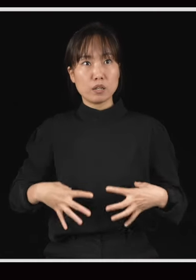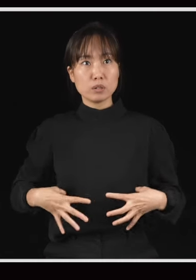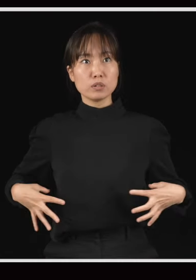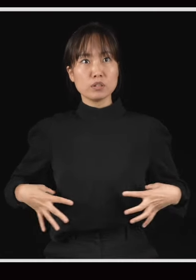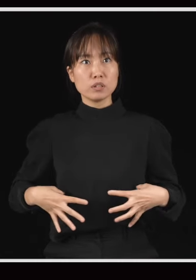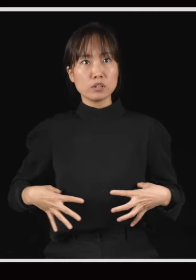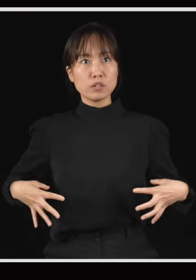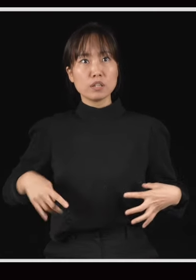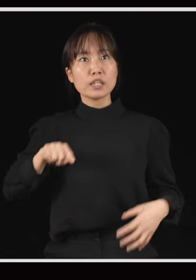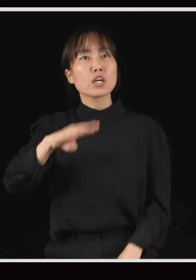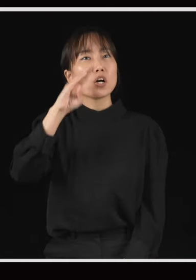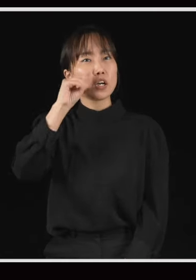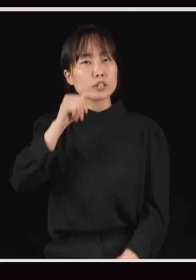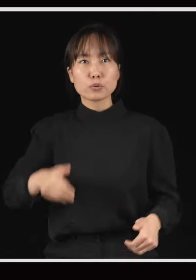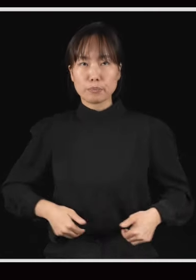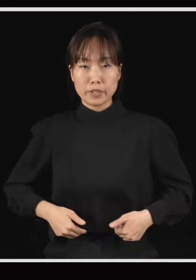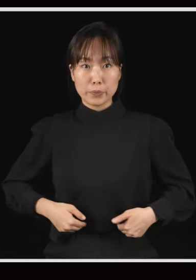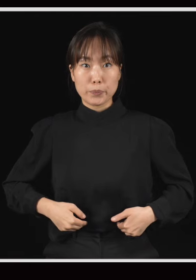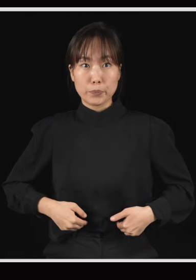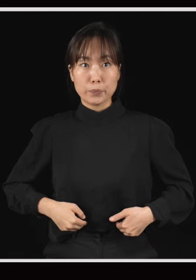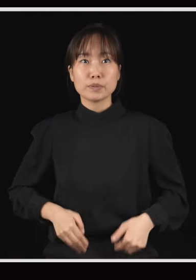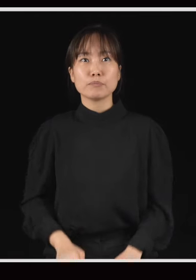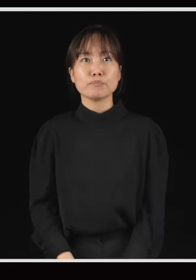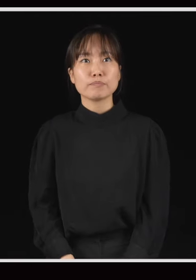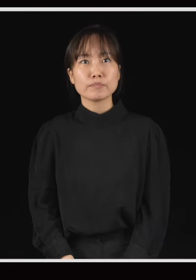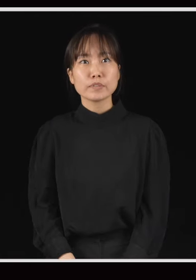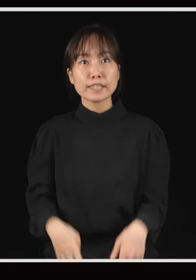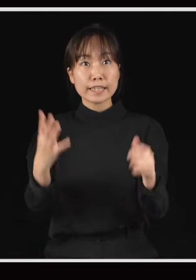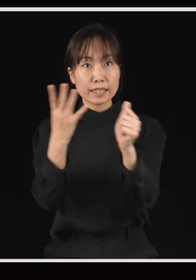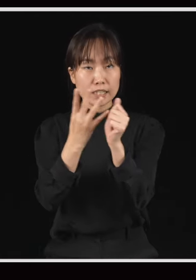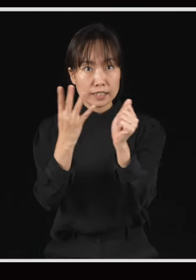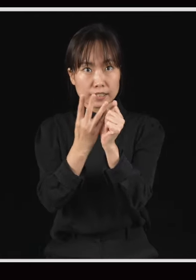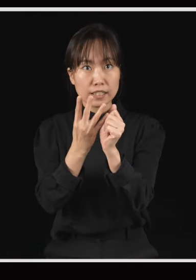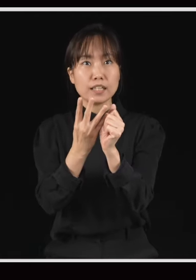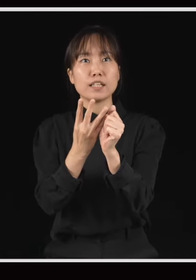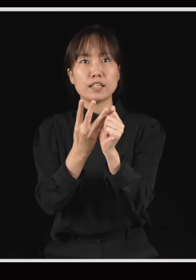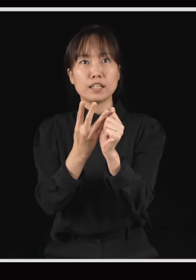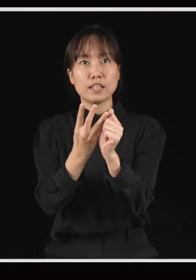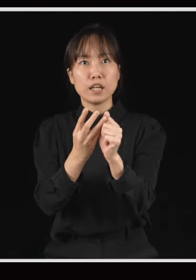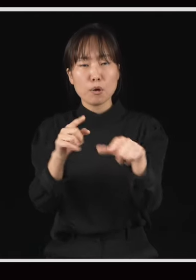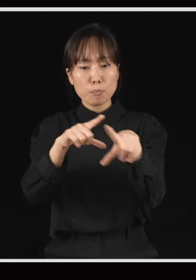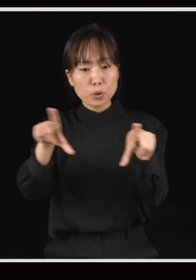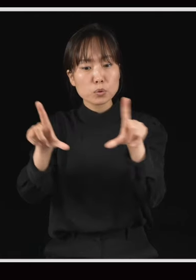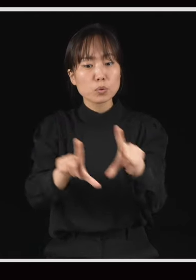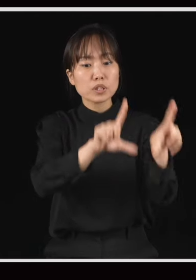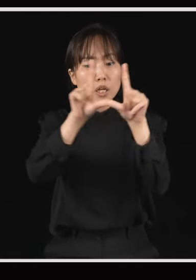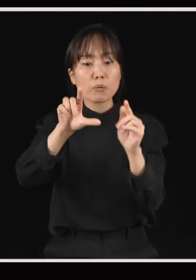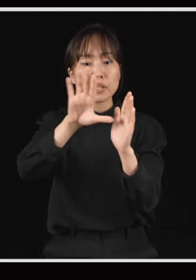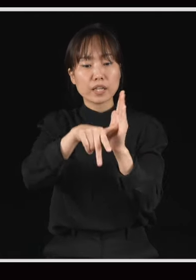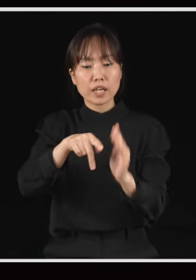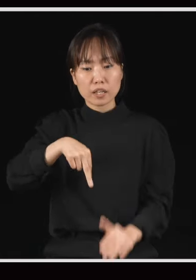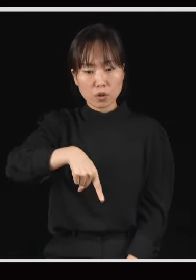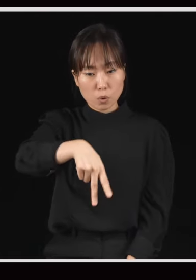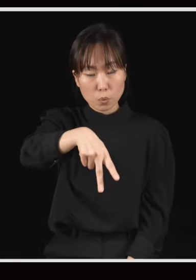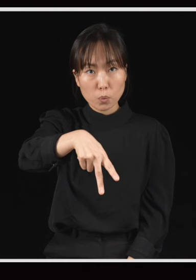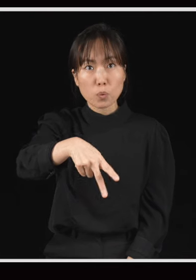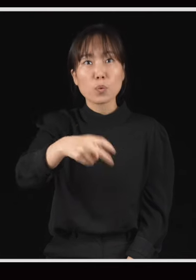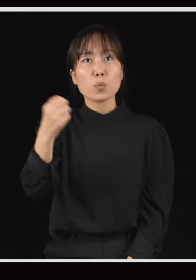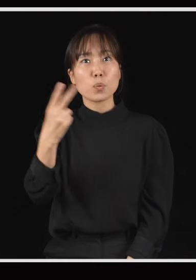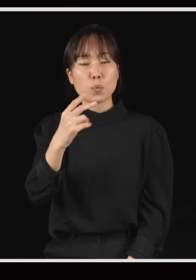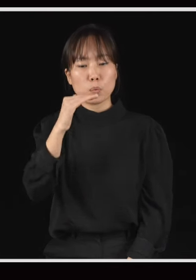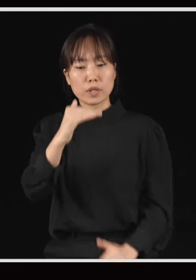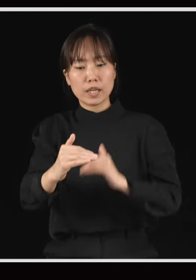편안하게, 그러니까 복식호흡이 중요하지만 편안하게 숨 쉬는 방법 아셔야 되고요. 그 다음에 습관적으로 걸어야 되고,